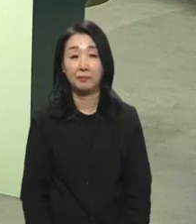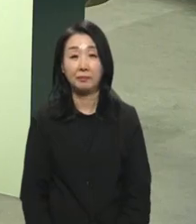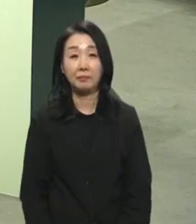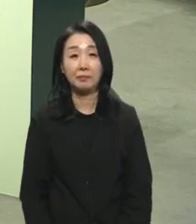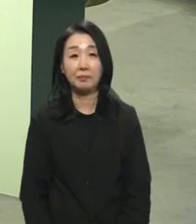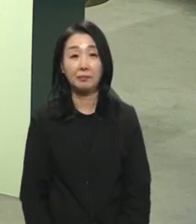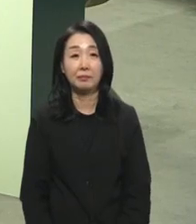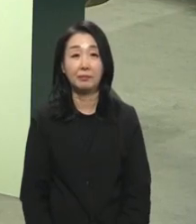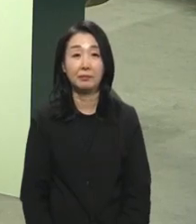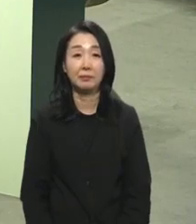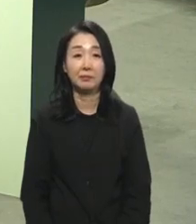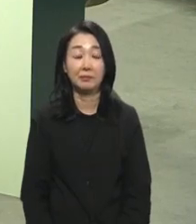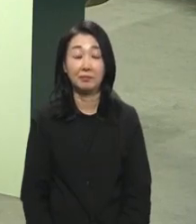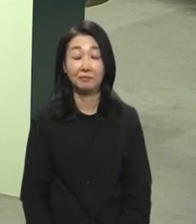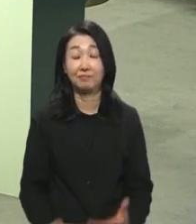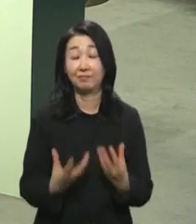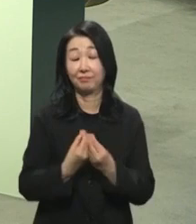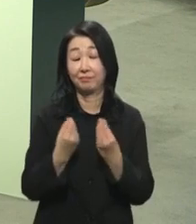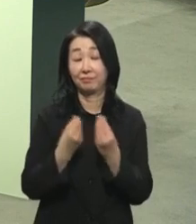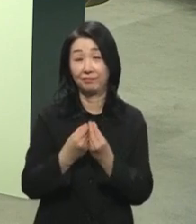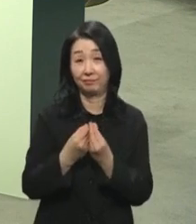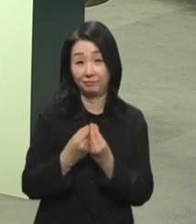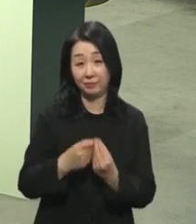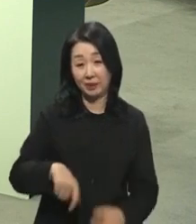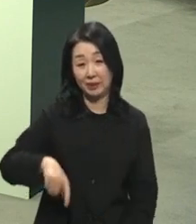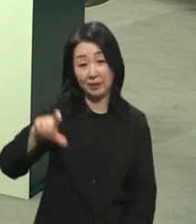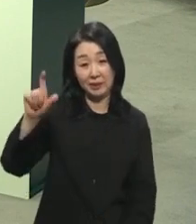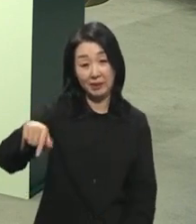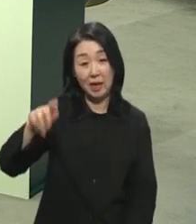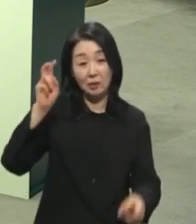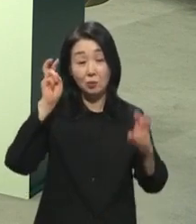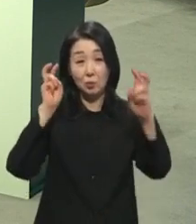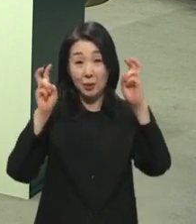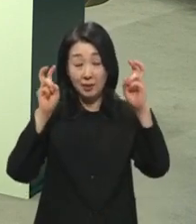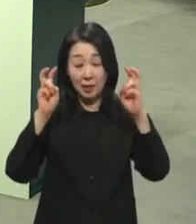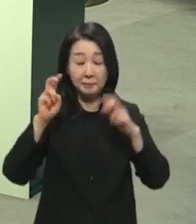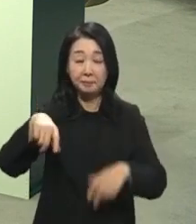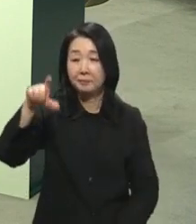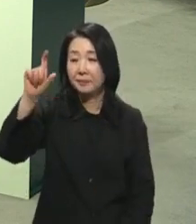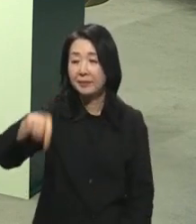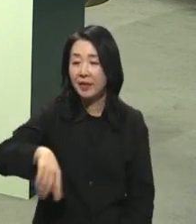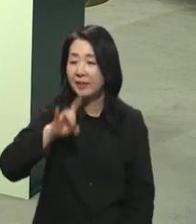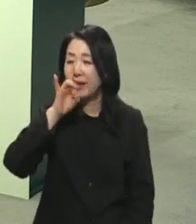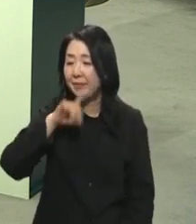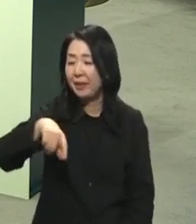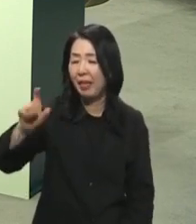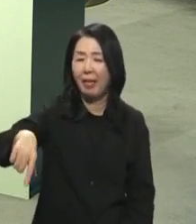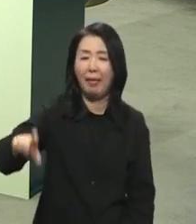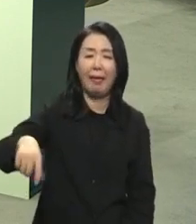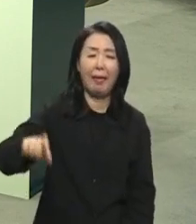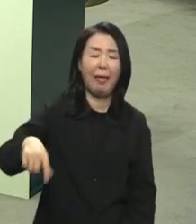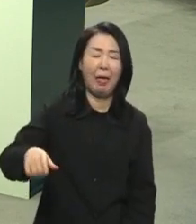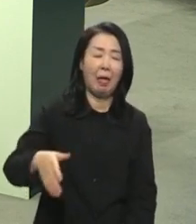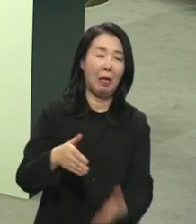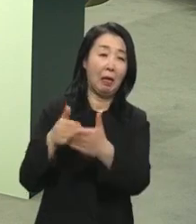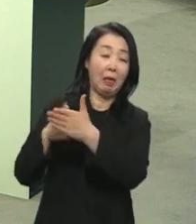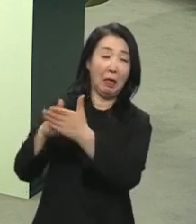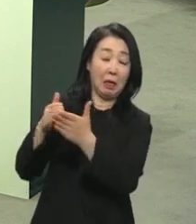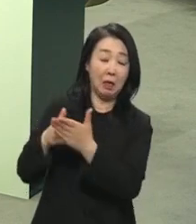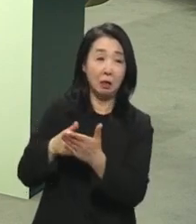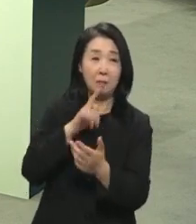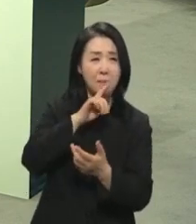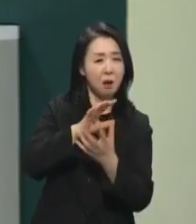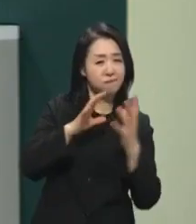이제 카드 회사에서 카드 결제가 안 되고 먹통이 되기만 해도 난리가 나지 않습니까